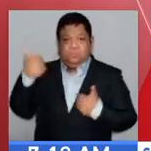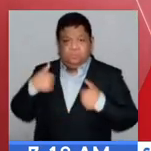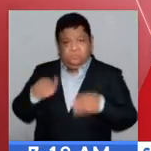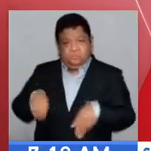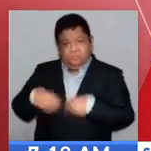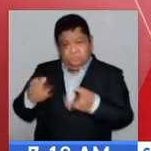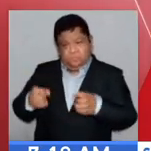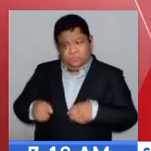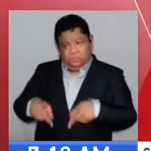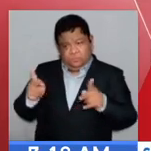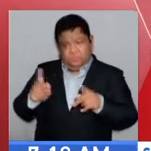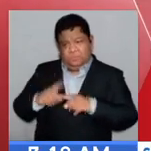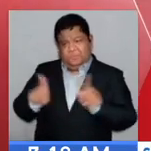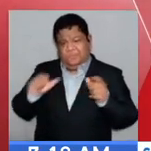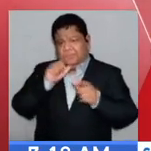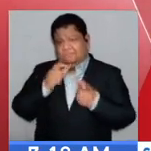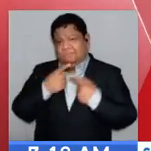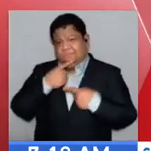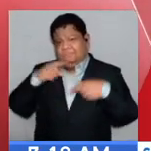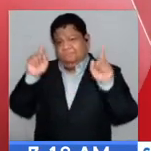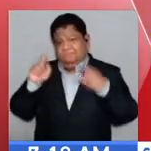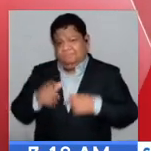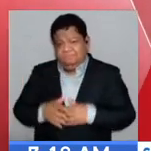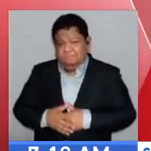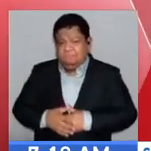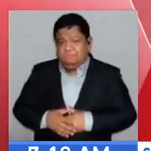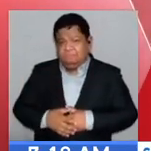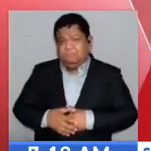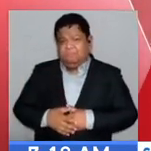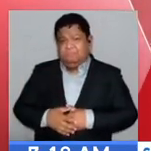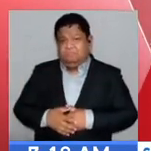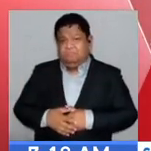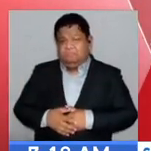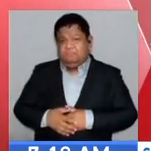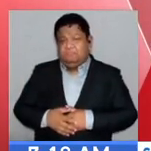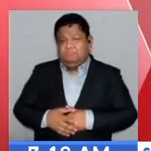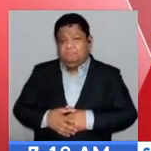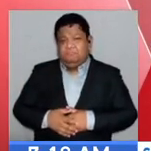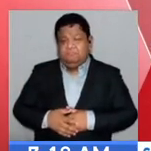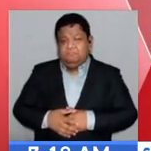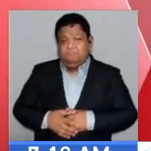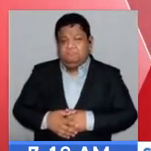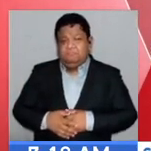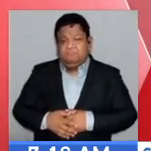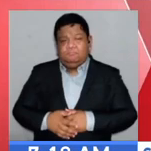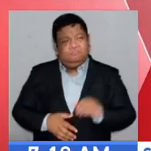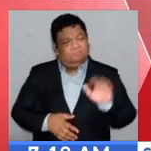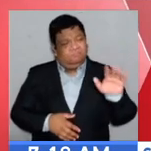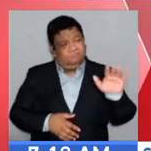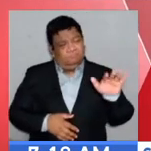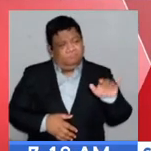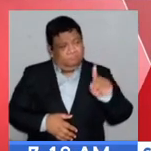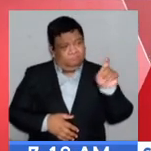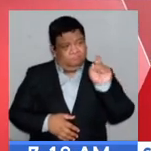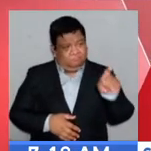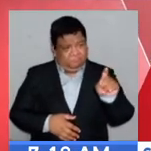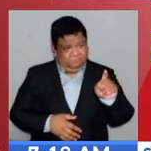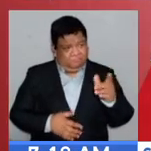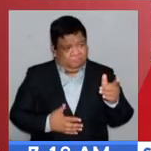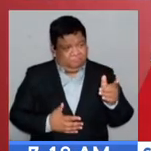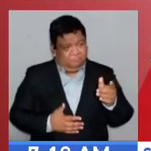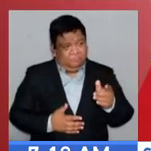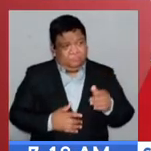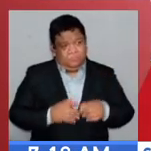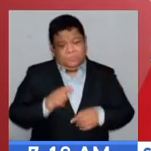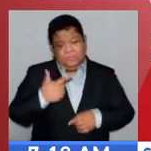talaga, hindi sila nag-deliver ng nararapat. Hindi pa rin ba nagbabago yung posisyon ng Gabriela na